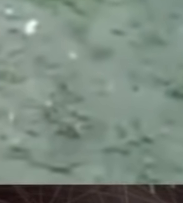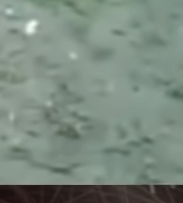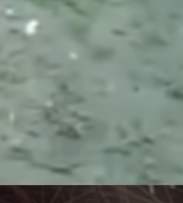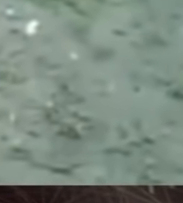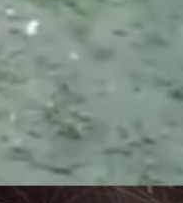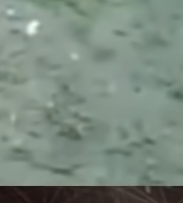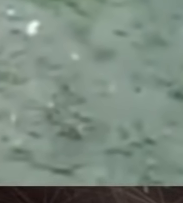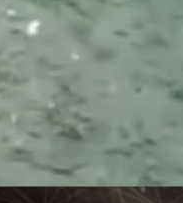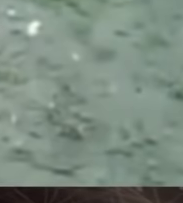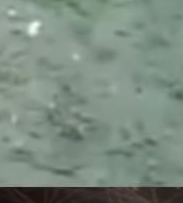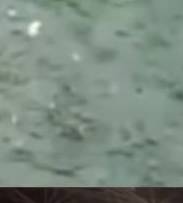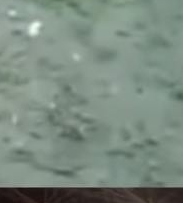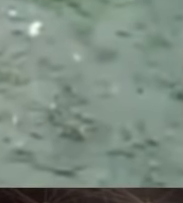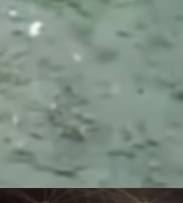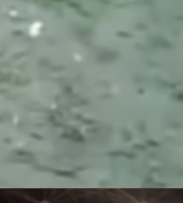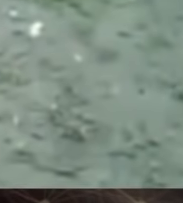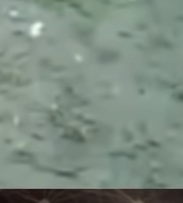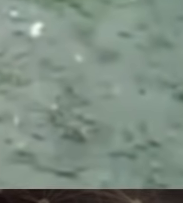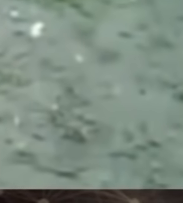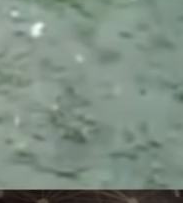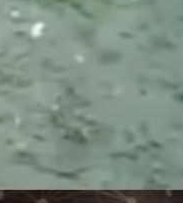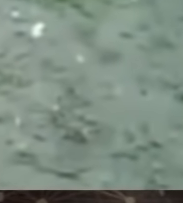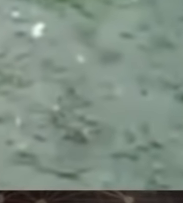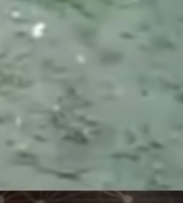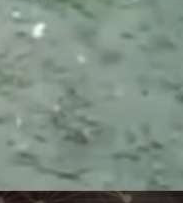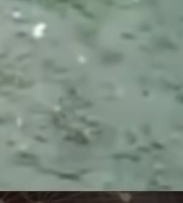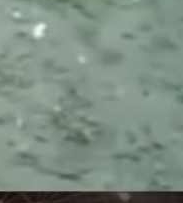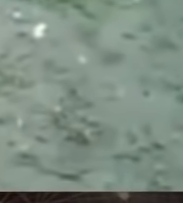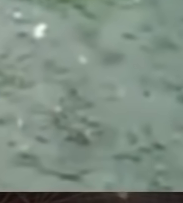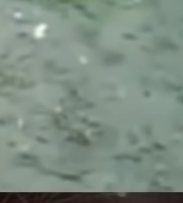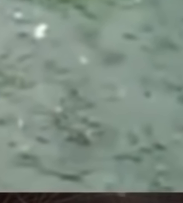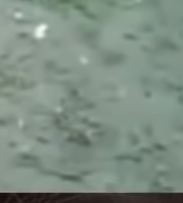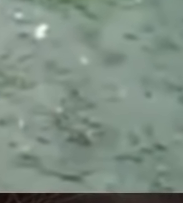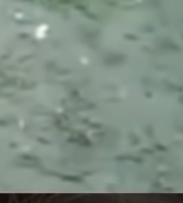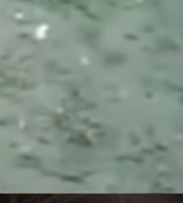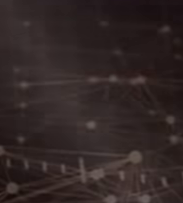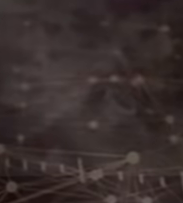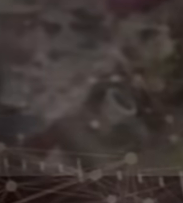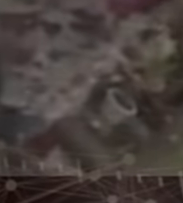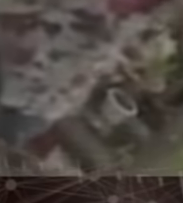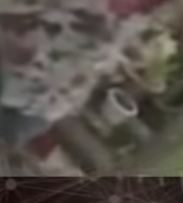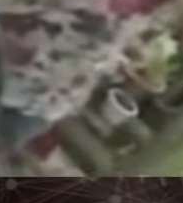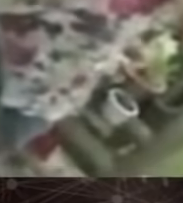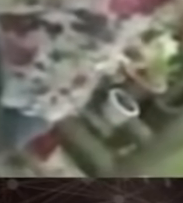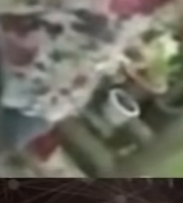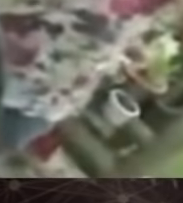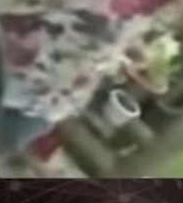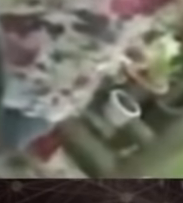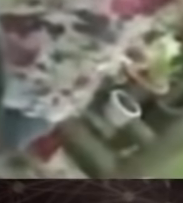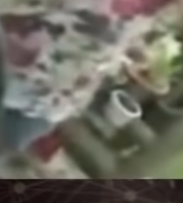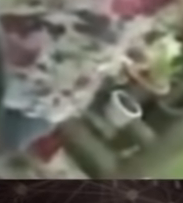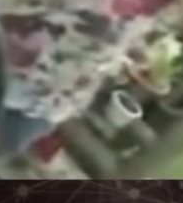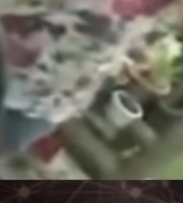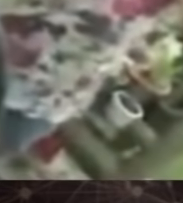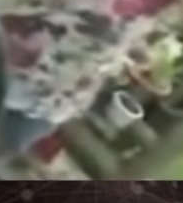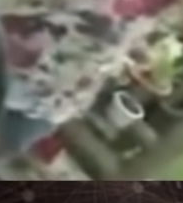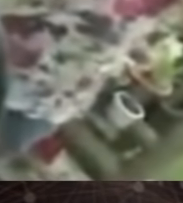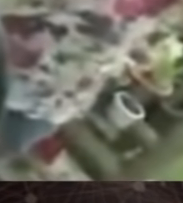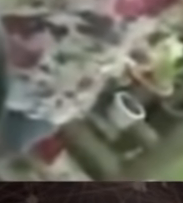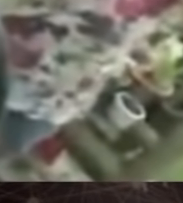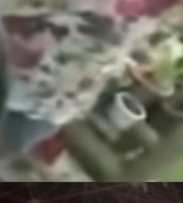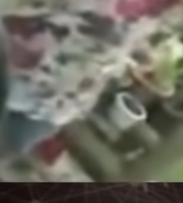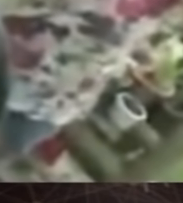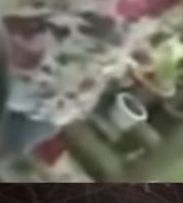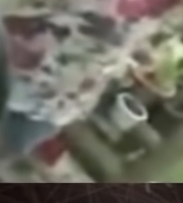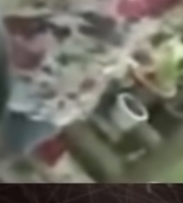niya. Bukod po dun sa double murder, meron pong kasamang bata. Siguro po, sampan nyo ng kaso ng child abuse. I don't know kung pwede pang